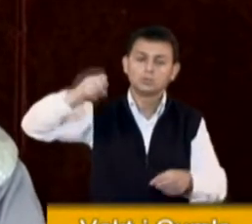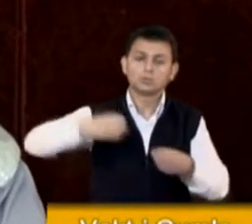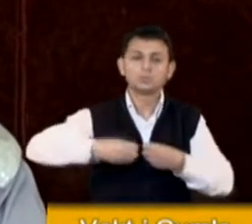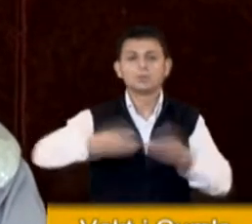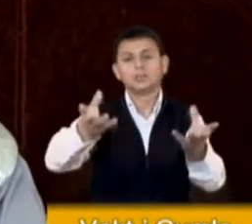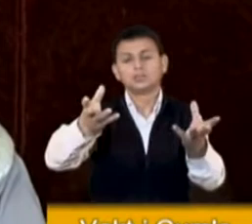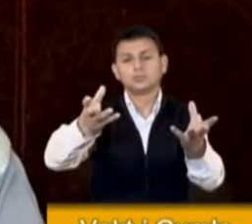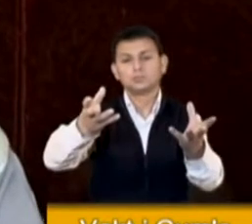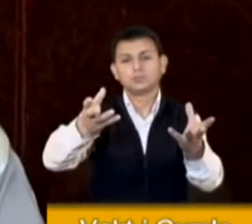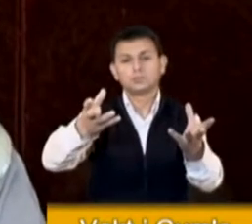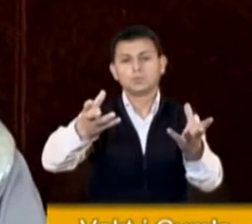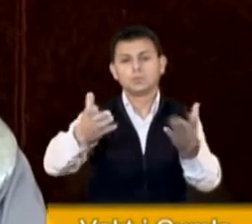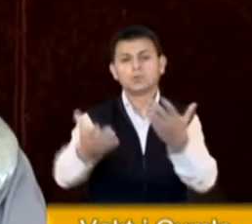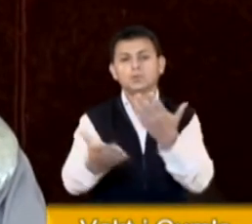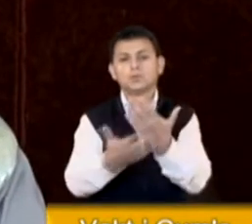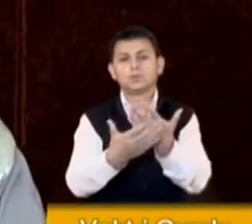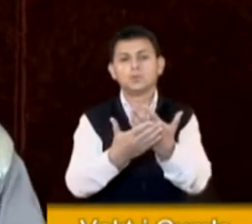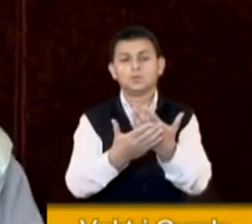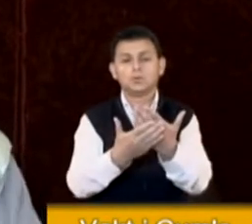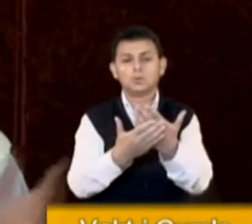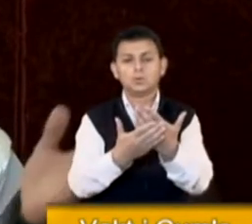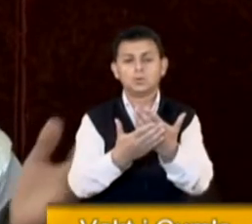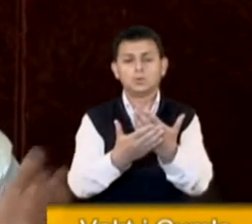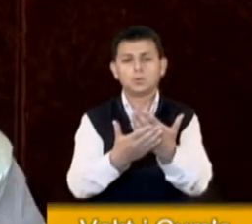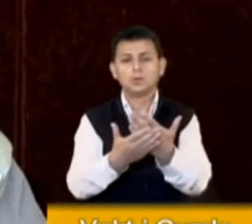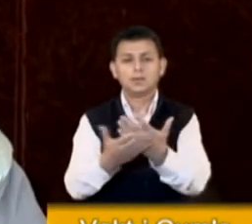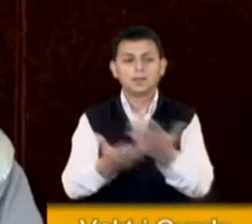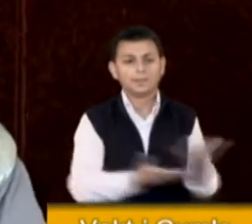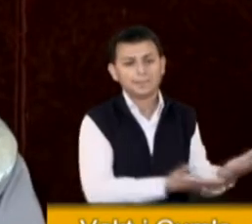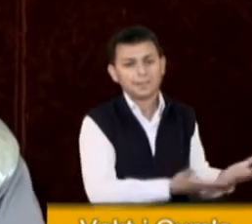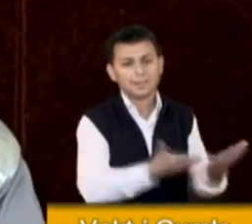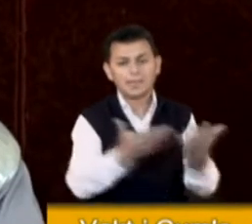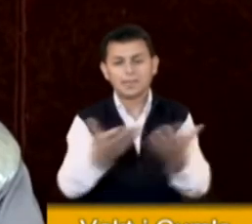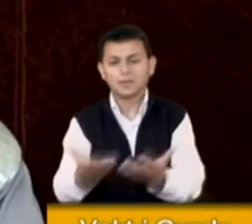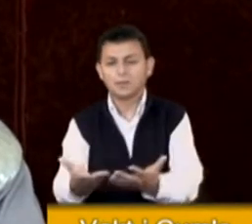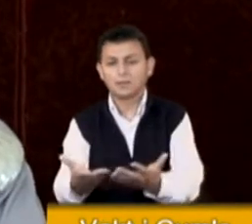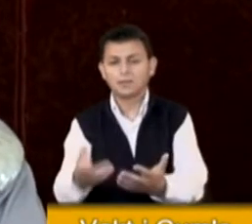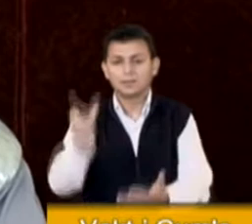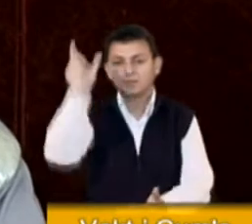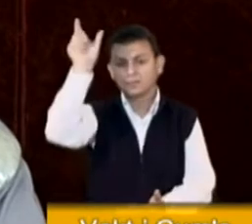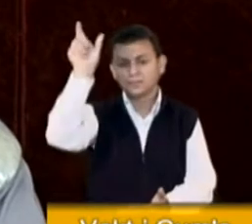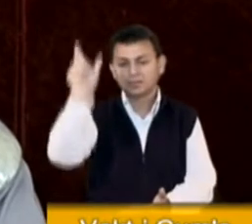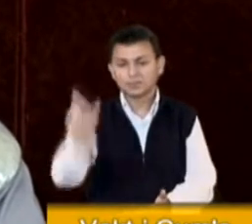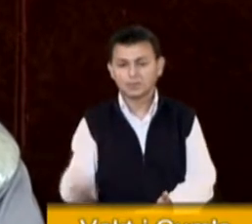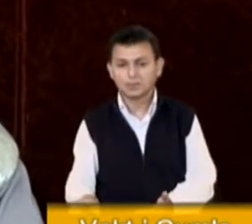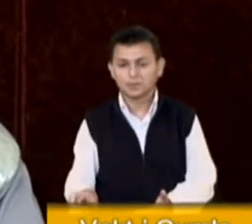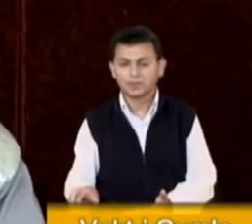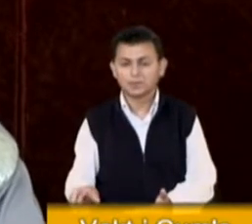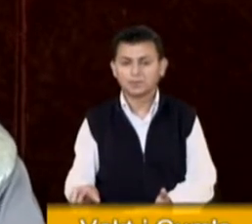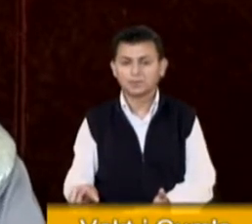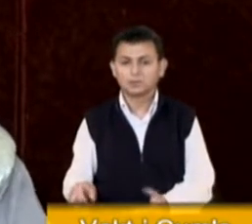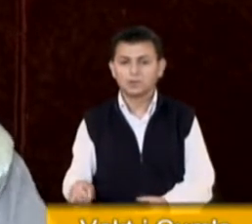gözleri geçmesin diye düğün davetlilerine, hani bazen şeker falan saçıyorlar ya, onlar nazar değmesin